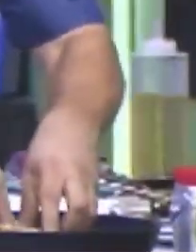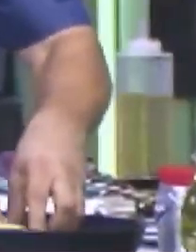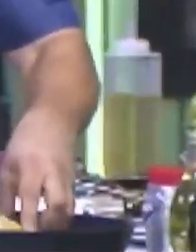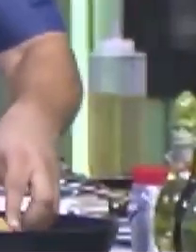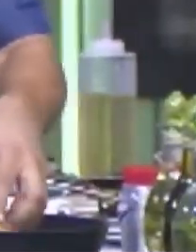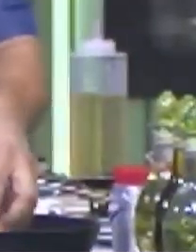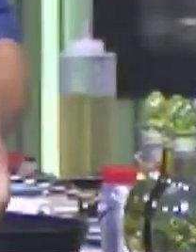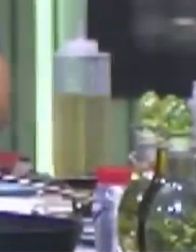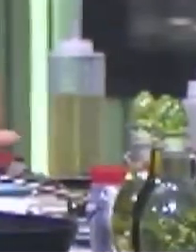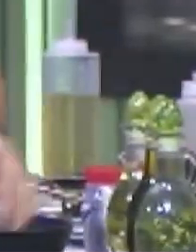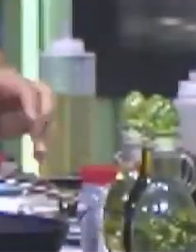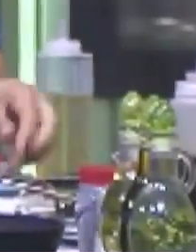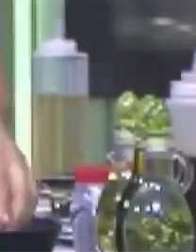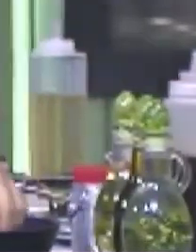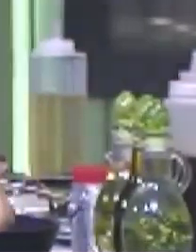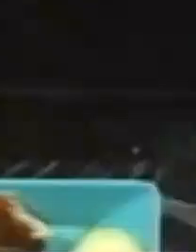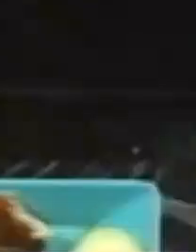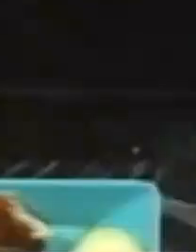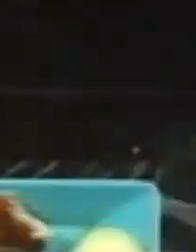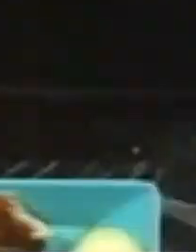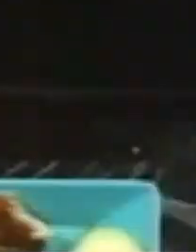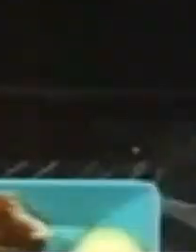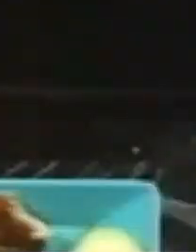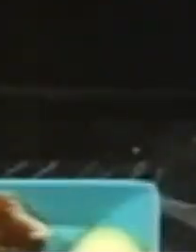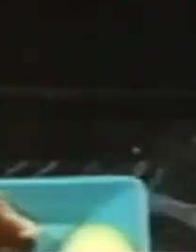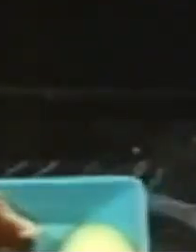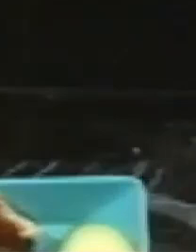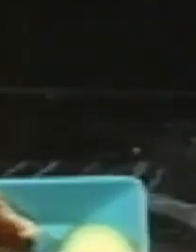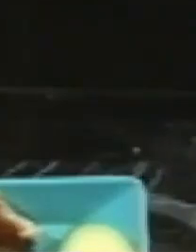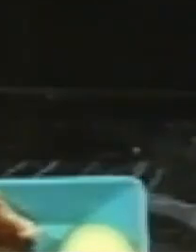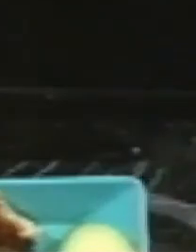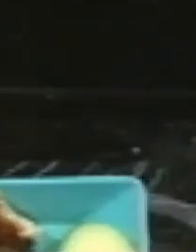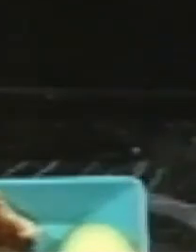ماشي والعيش بس مش ظابط بس احنا نخليه يظبط